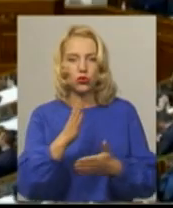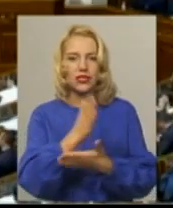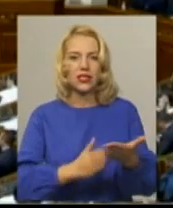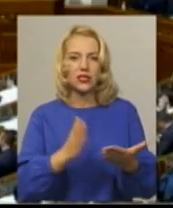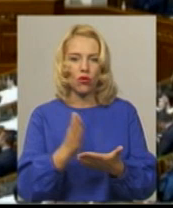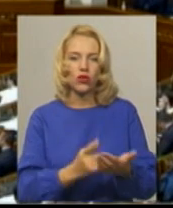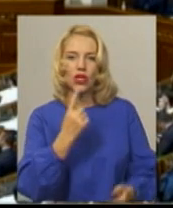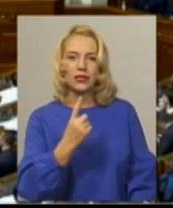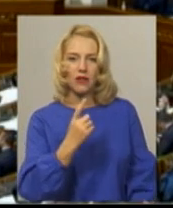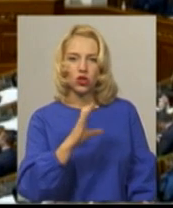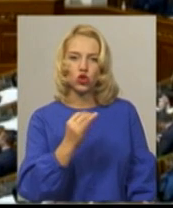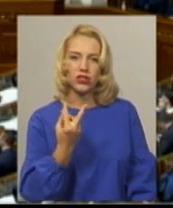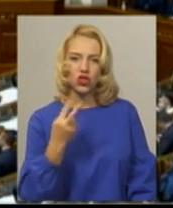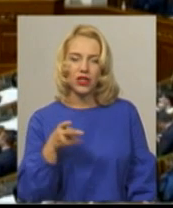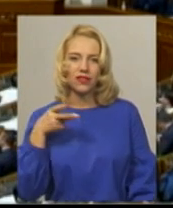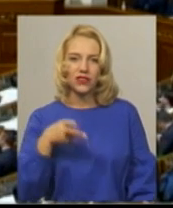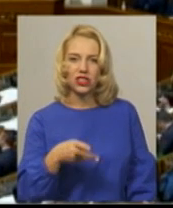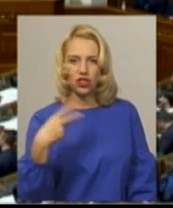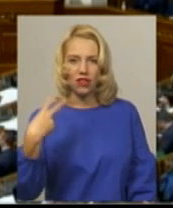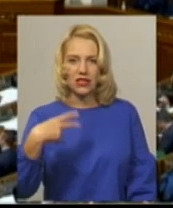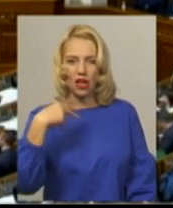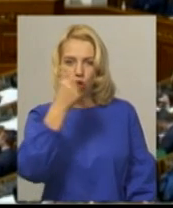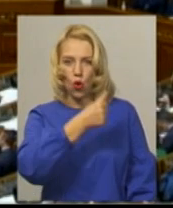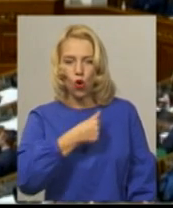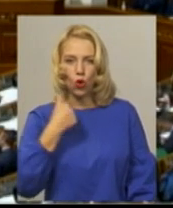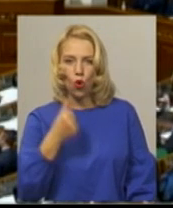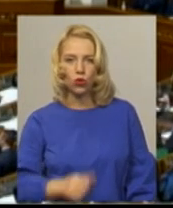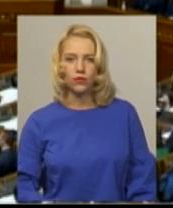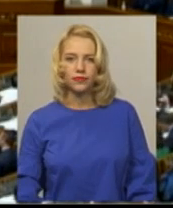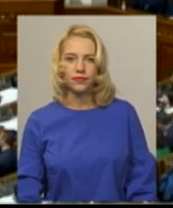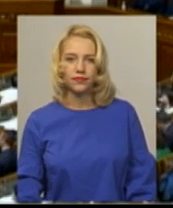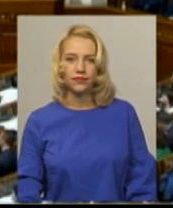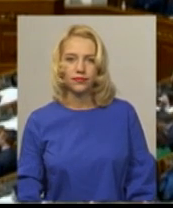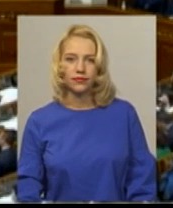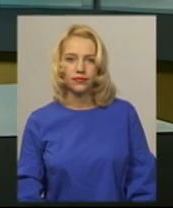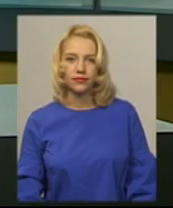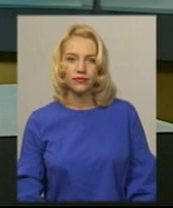2020 року. Дар'я Коваль, Ольга Шеремет та Дмитро Панов. Новини на Суспільному.